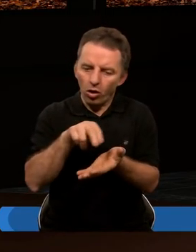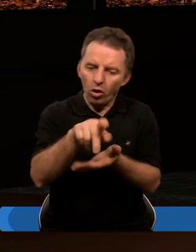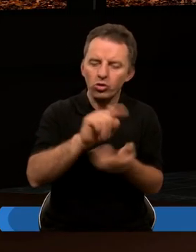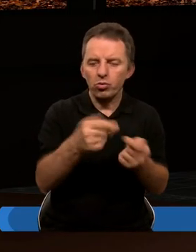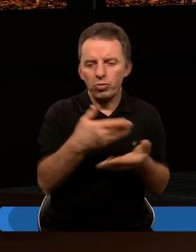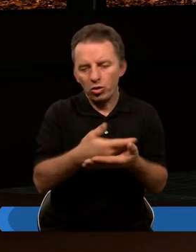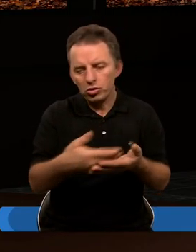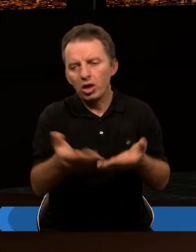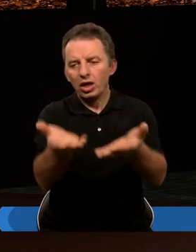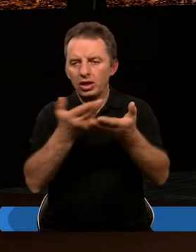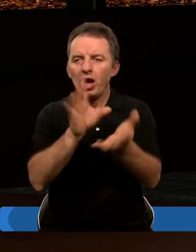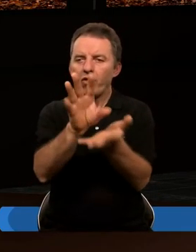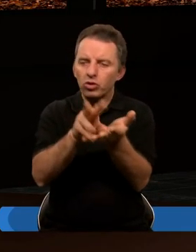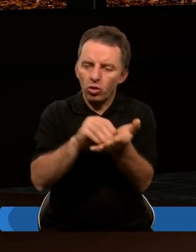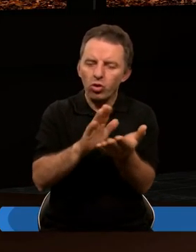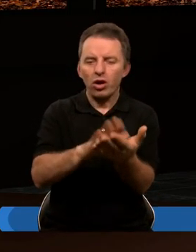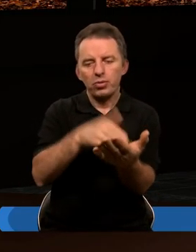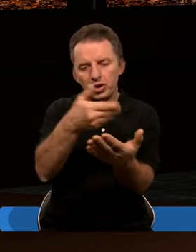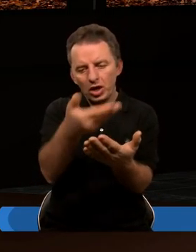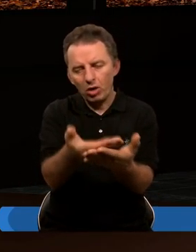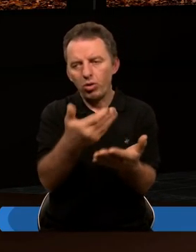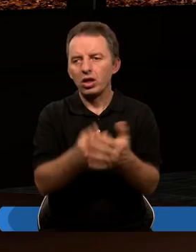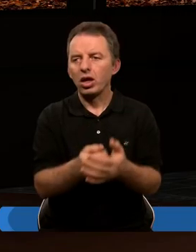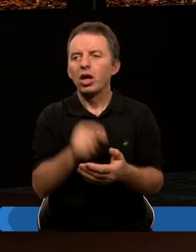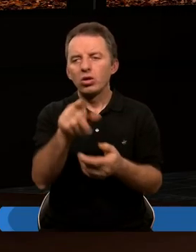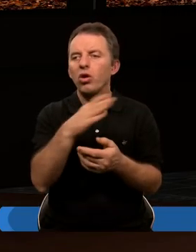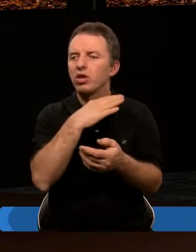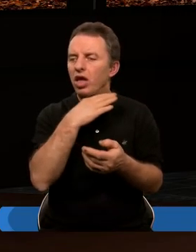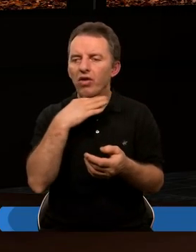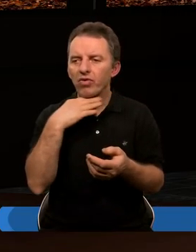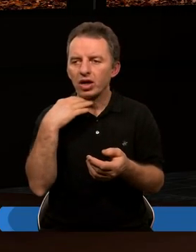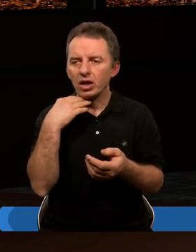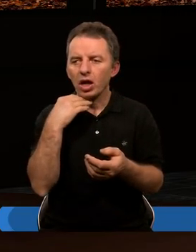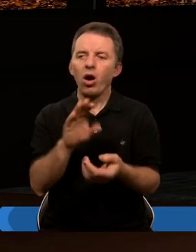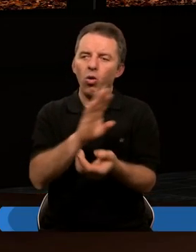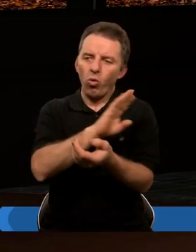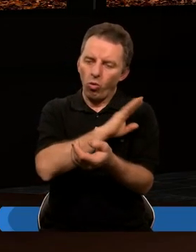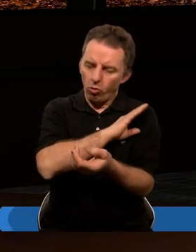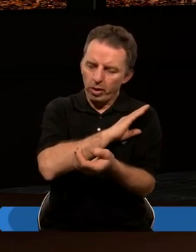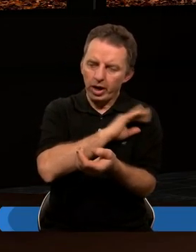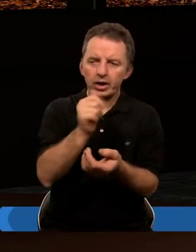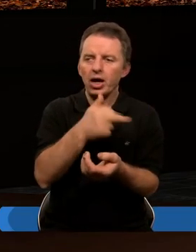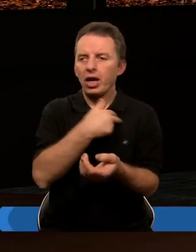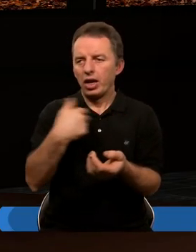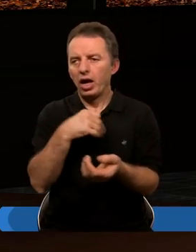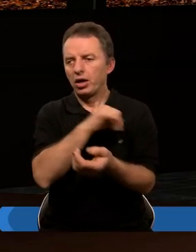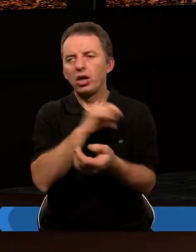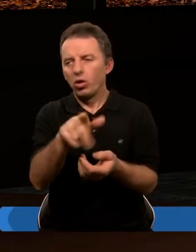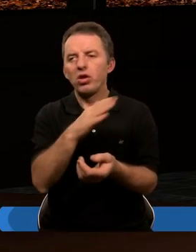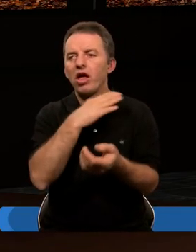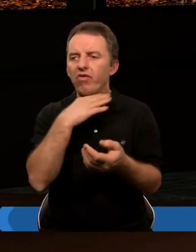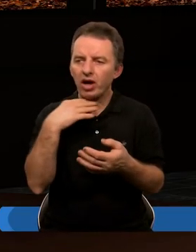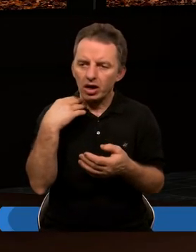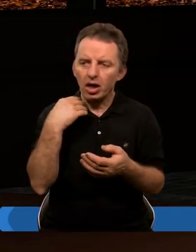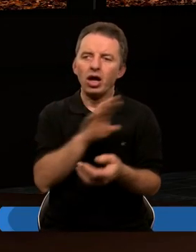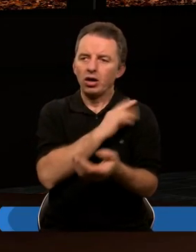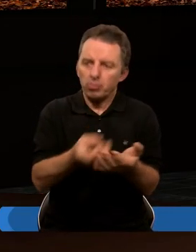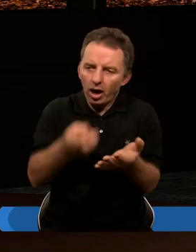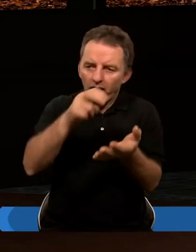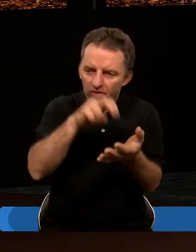nauczał, dał nam pewien wzór, pewien przykład, ale to nie wystarczyło. Umarł za nasze grzechy. To też nie wystarczyło.